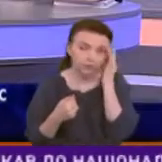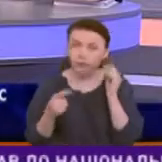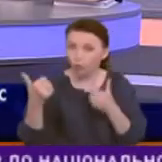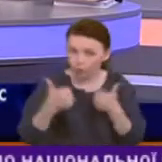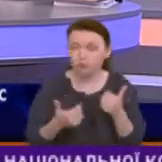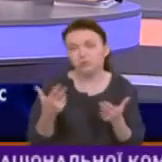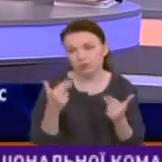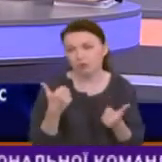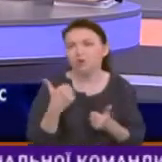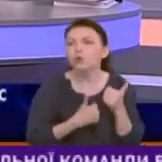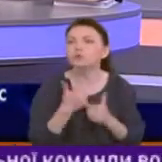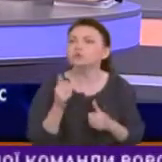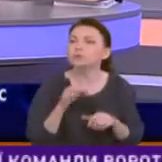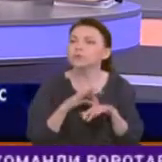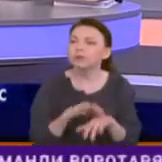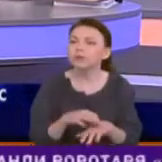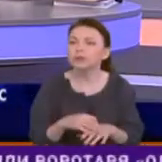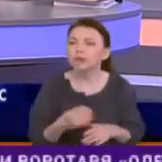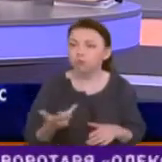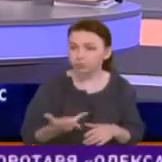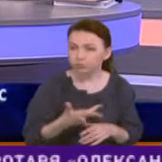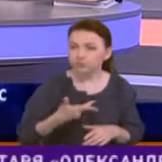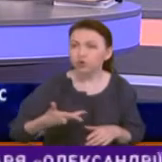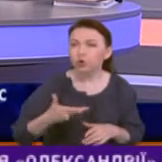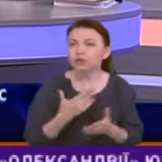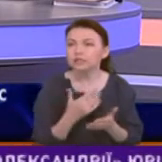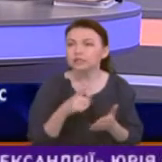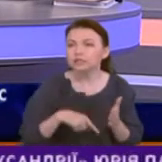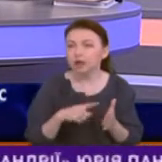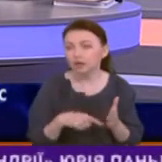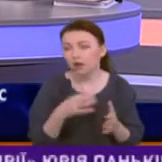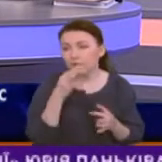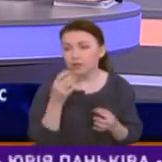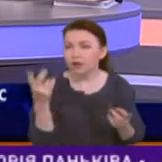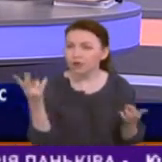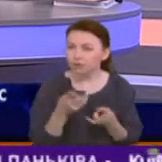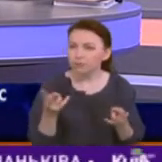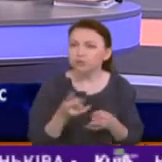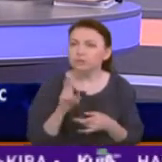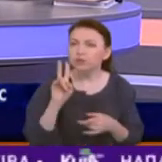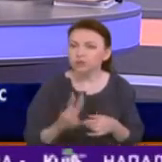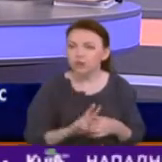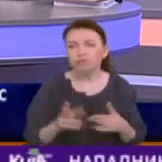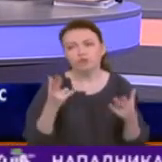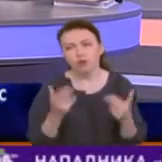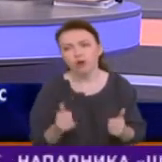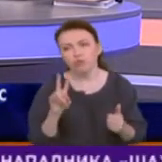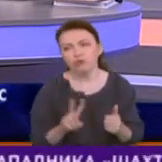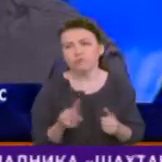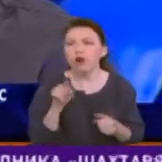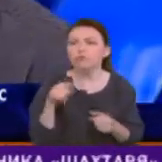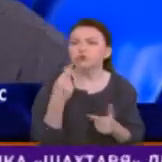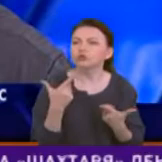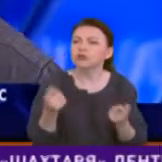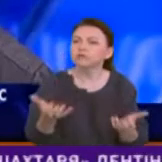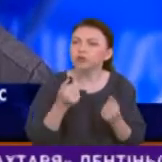якийсь. Конкурс. Ну, люди проводили. От ми втрьох, от ми християни, да? Так. Ми посиділи, сказали, так, люди, нам потрібна церква. Пані Людмила каже, от потрібна. А ви кажете, а де б